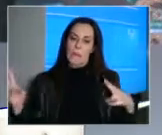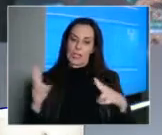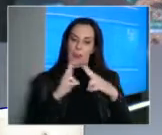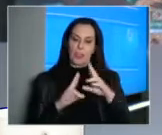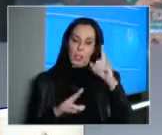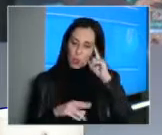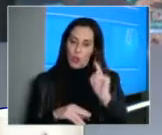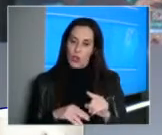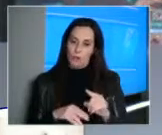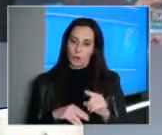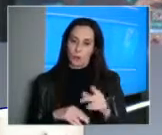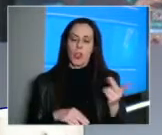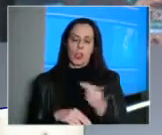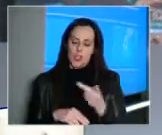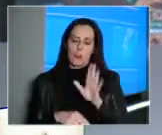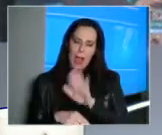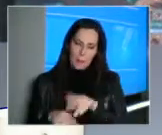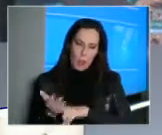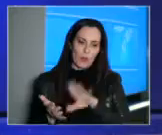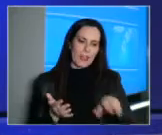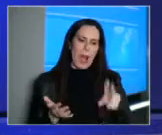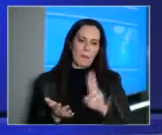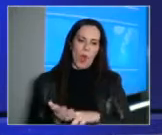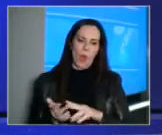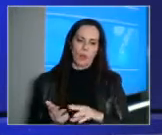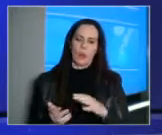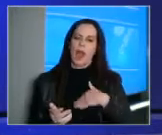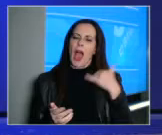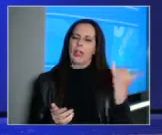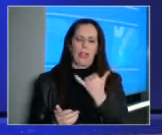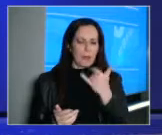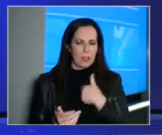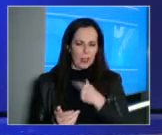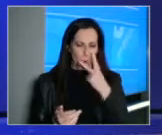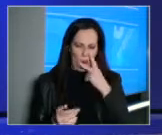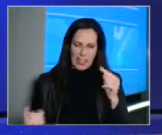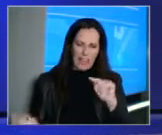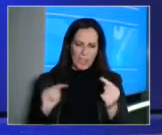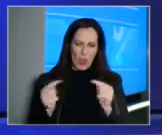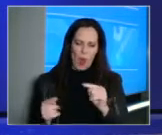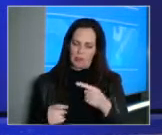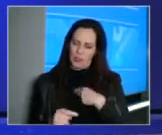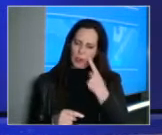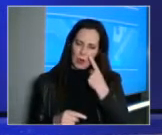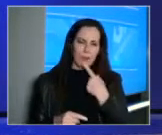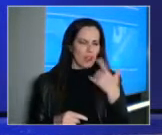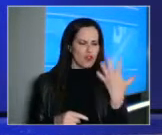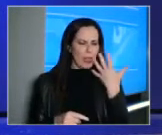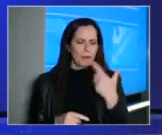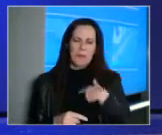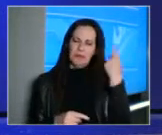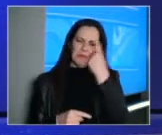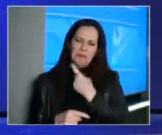מאוד. אני חושב ששתי הטענות נכונות. תראה, אני תמיד שאני רואה את הוויכוח הזה, ואני עוקב אחרי זה כבר שנים, אני